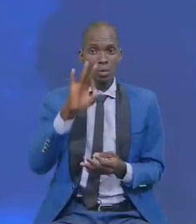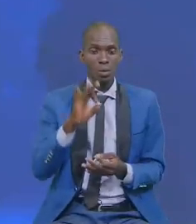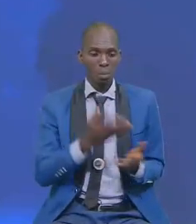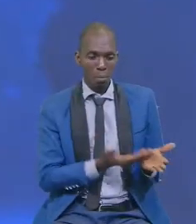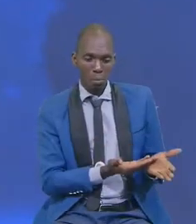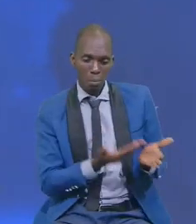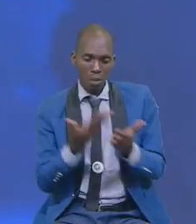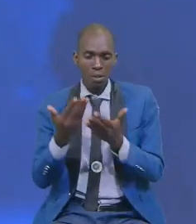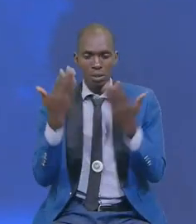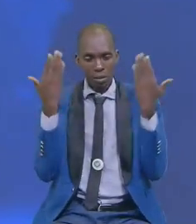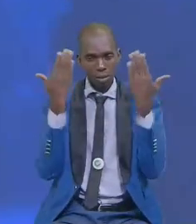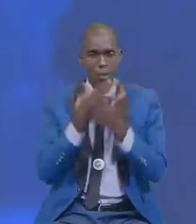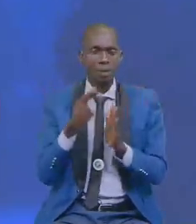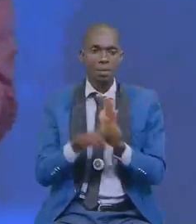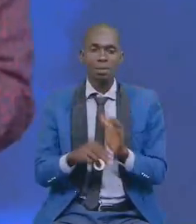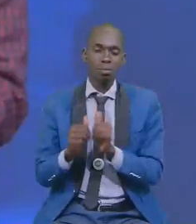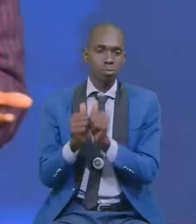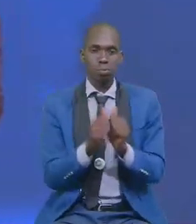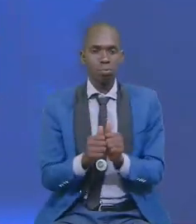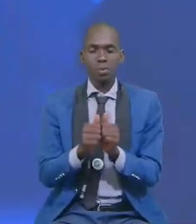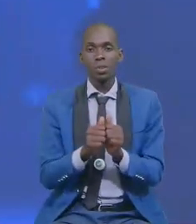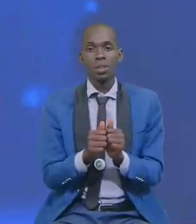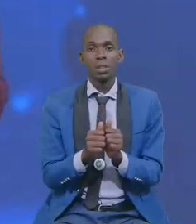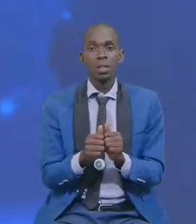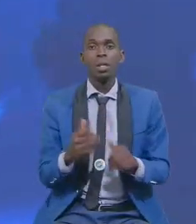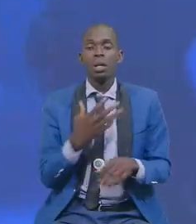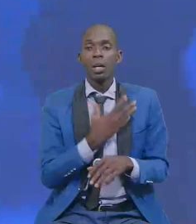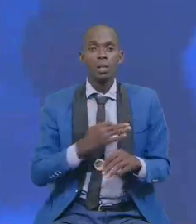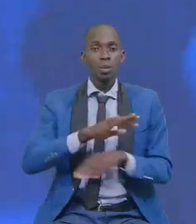Les esprits mauvais ont porté les ténèbres avec eux.